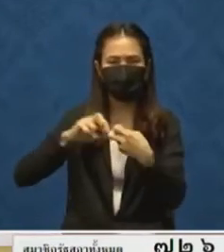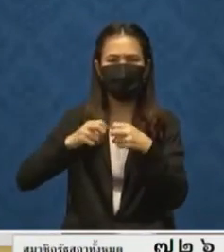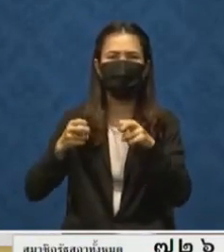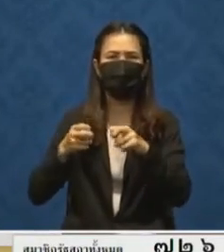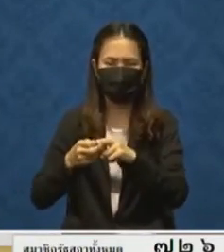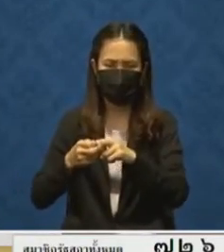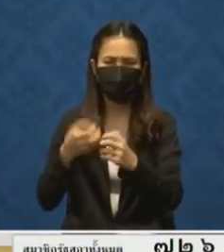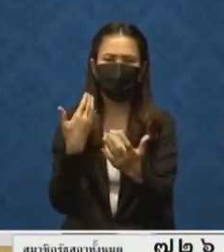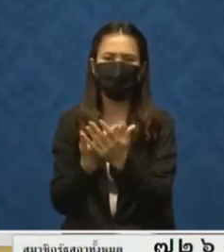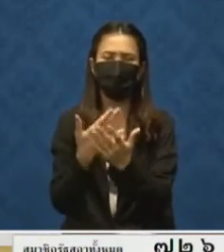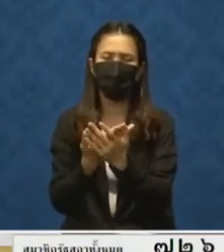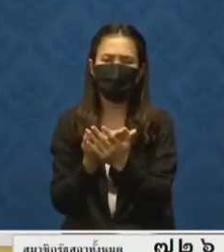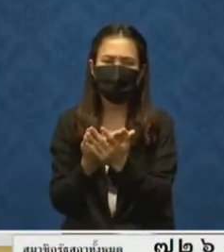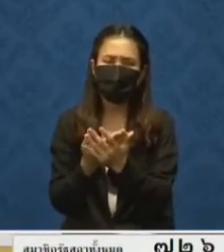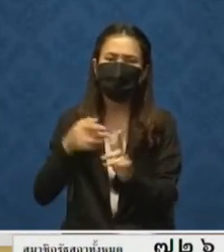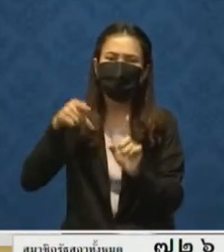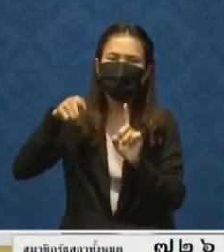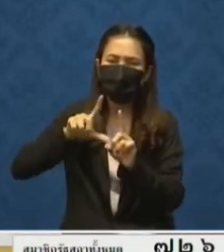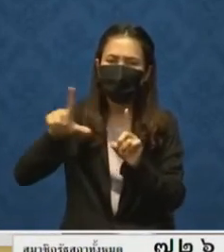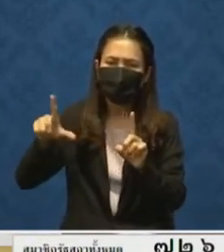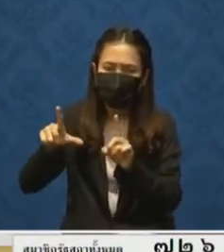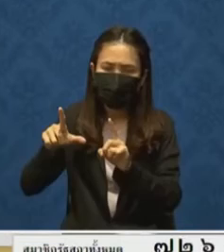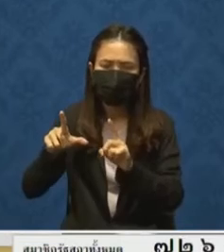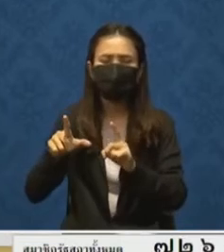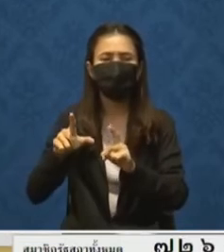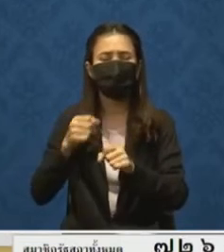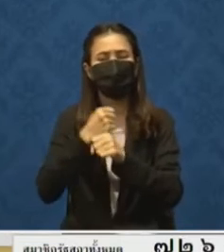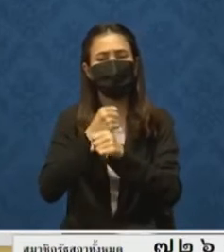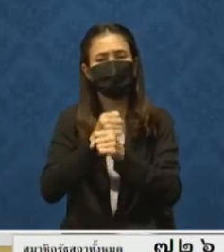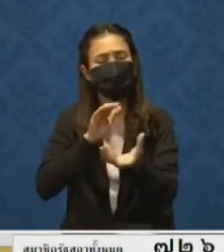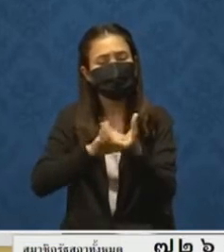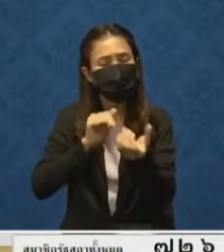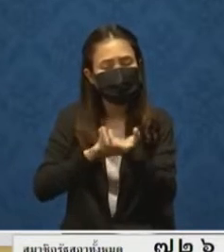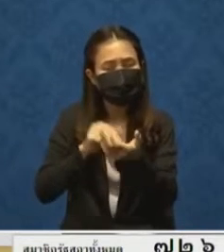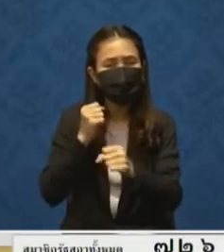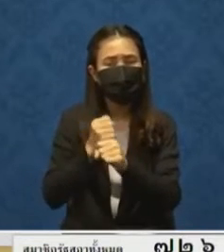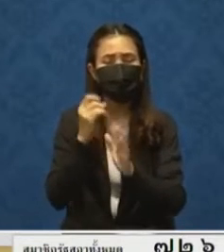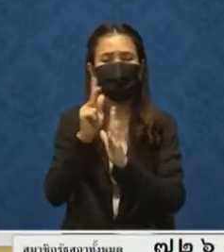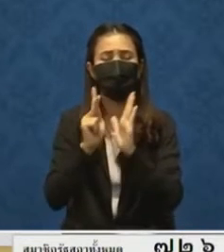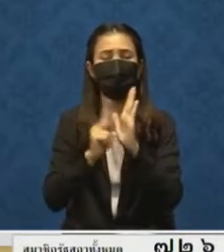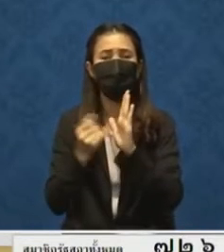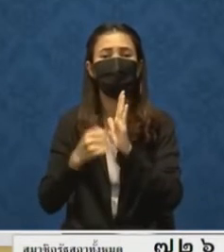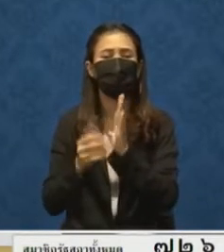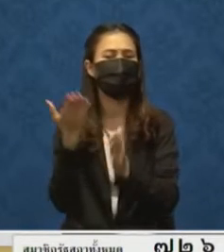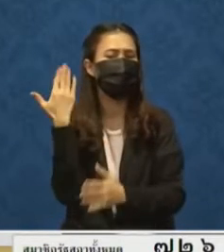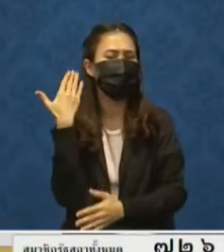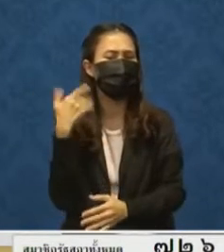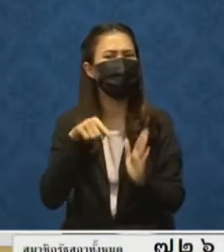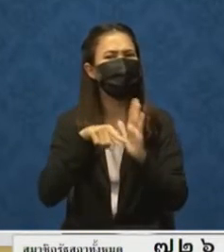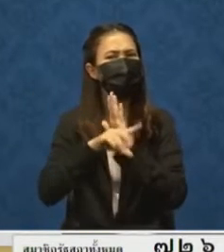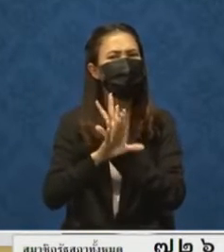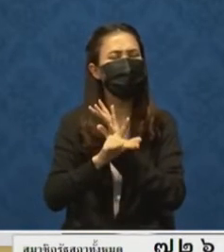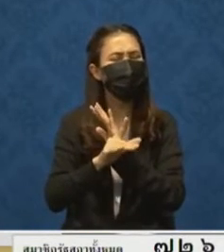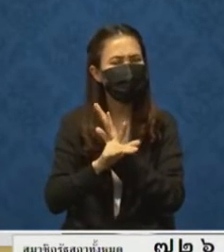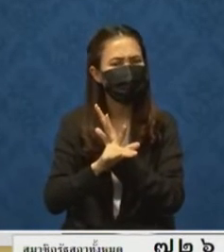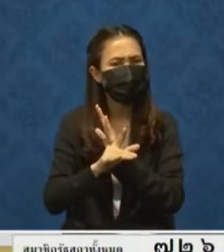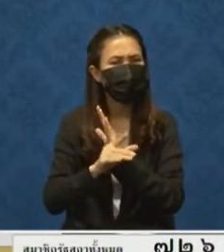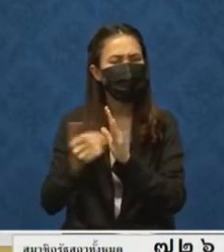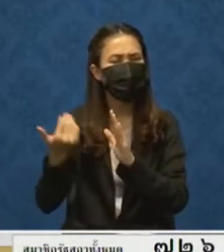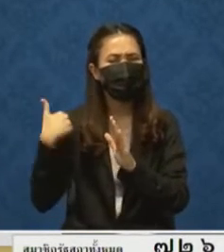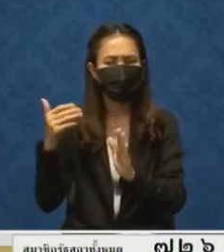ล้านล เรื่องโนการพPs ขอบเดยบเราท